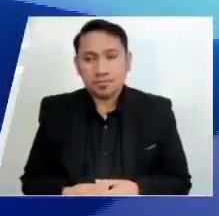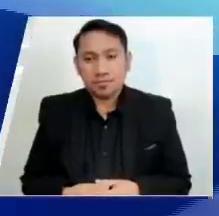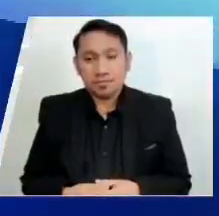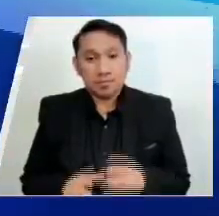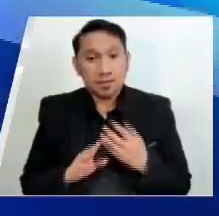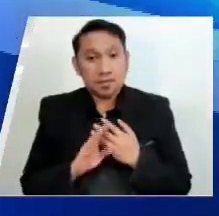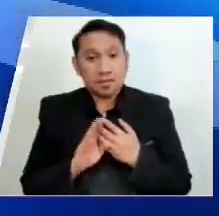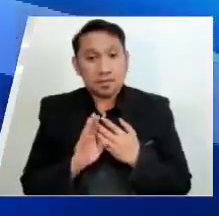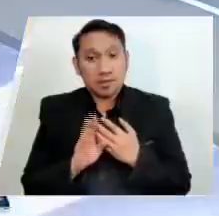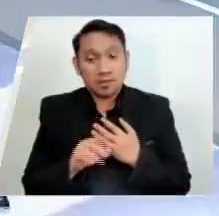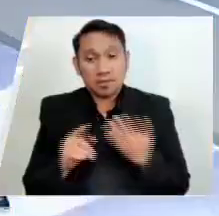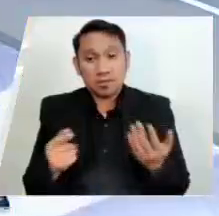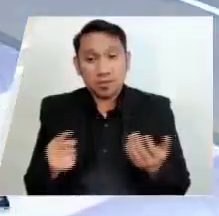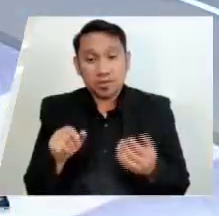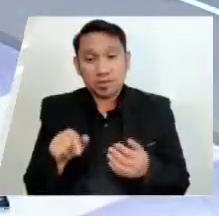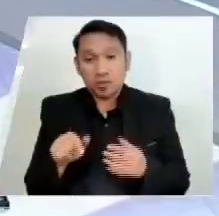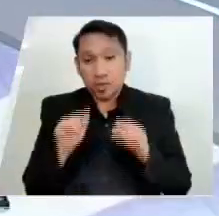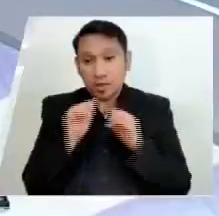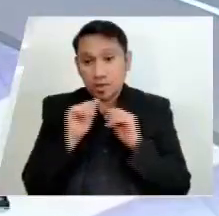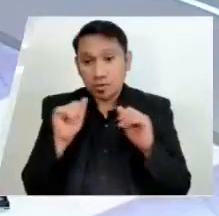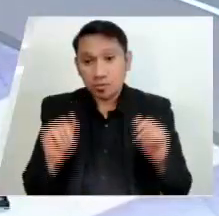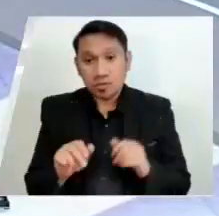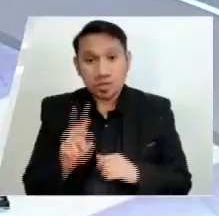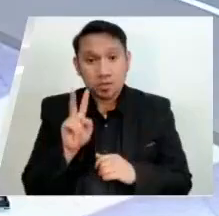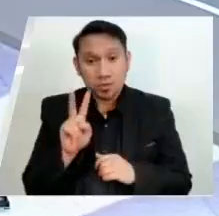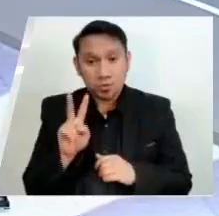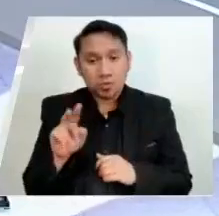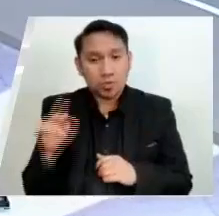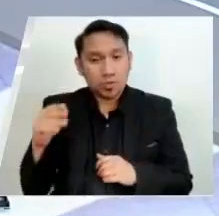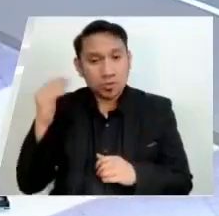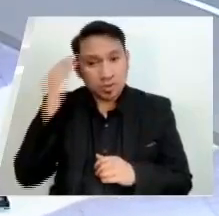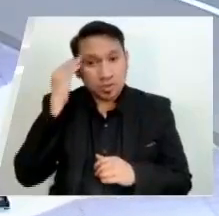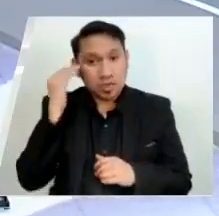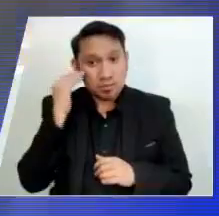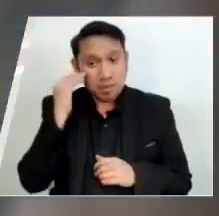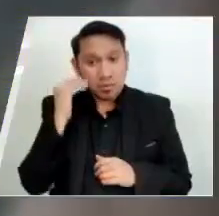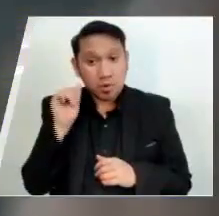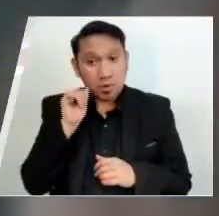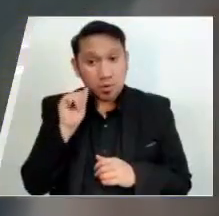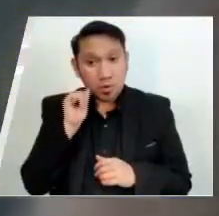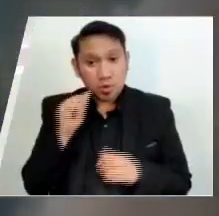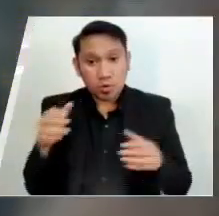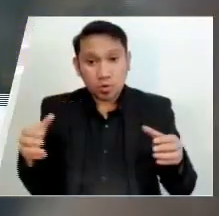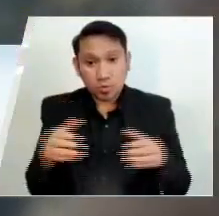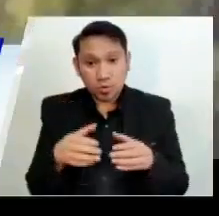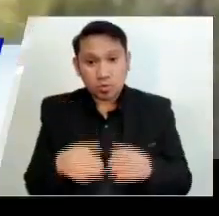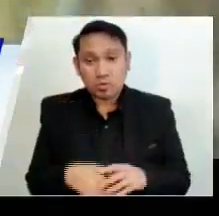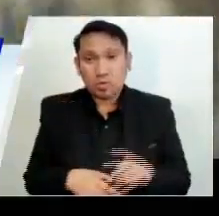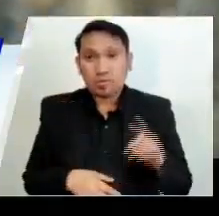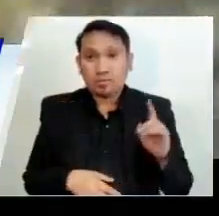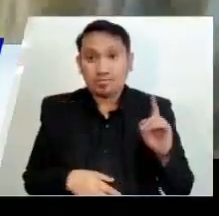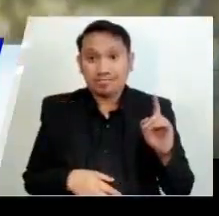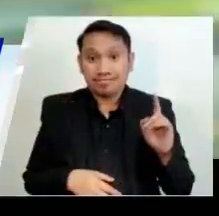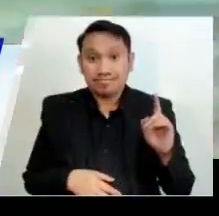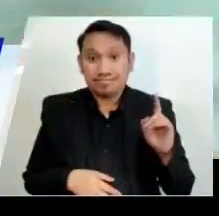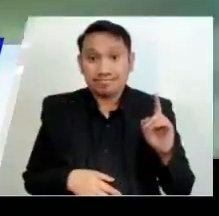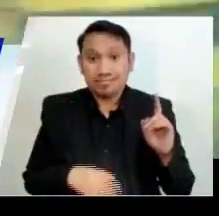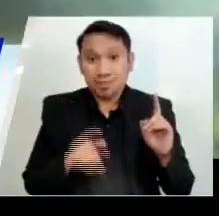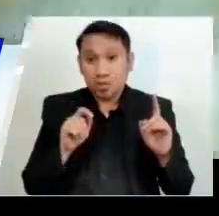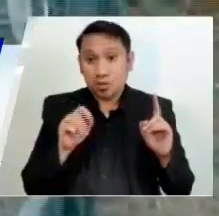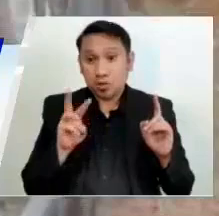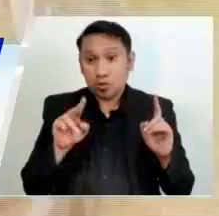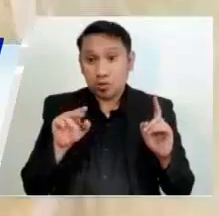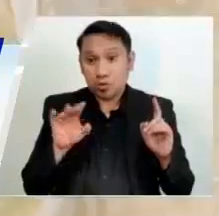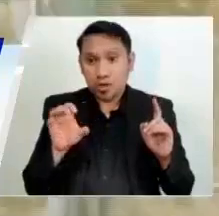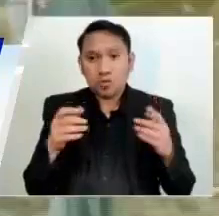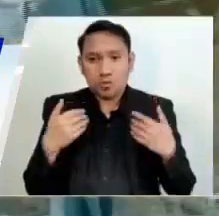Back-to-back ang comeback announcements ng dalawang K-pop girl groups. Unahin natin ang Twice na maglalabas ng mini-album sa